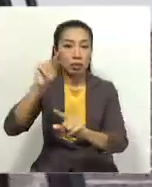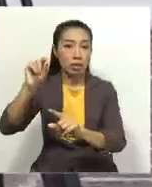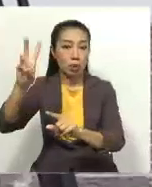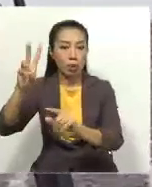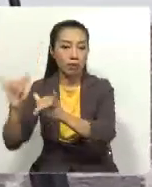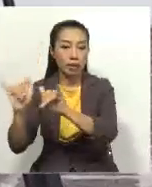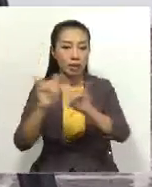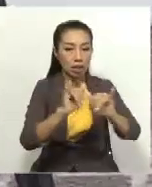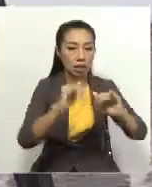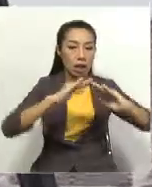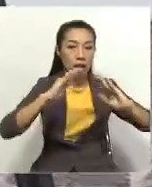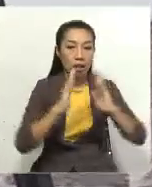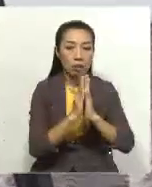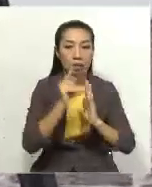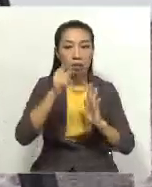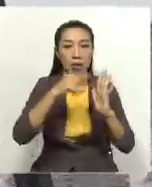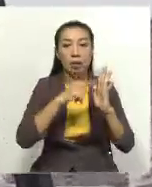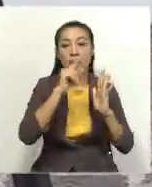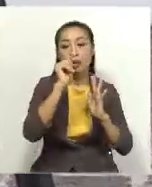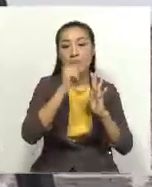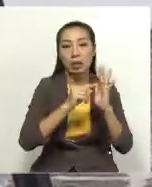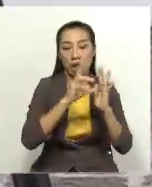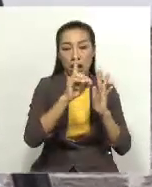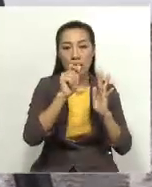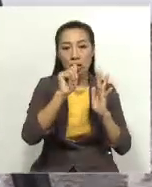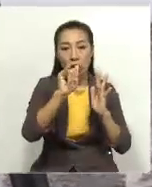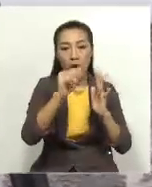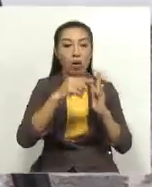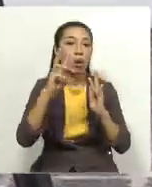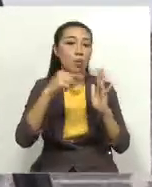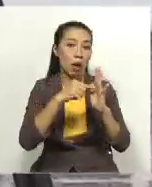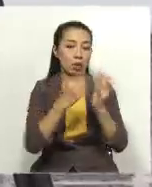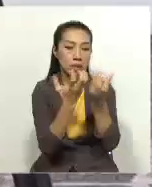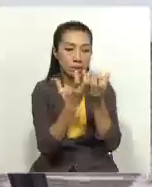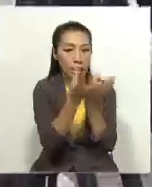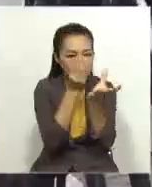วัดที่วัดพระธาตุดอยเวาเพื่อศึกษาธรรมะและทำกิจของสงฆ์